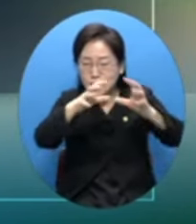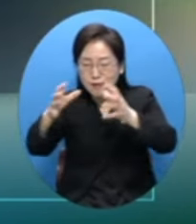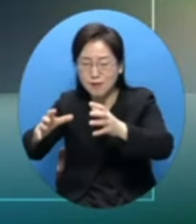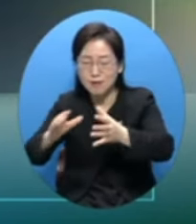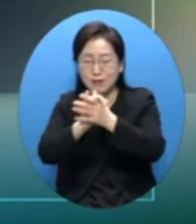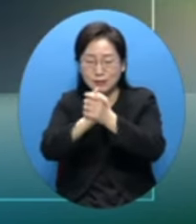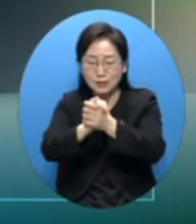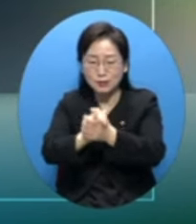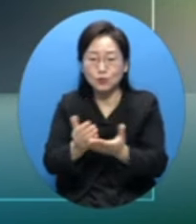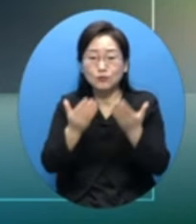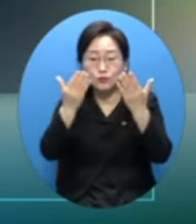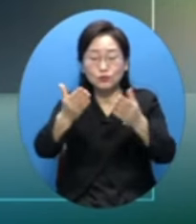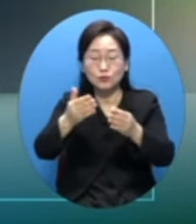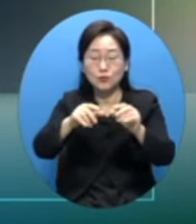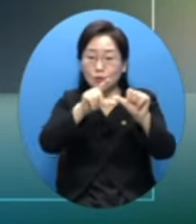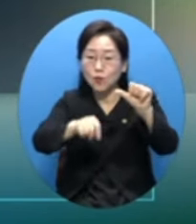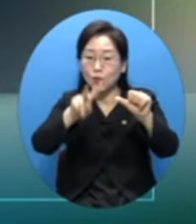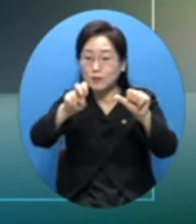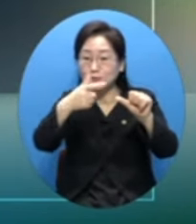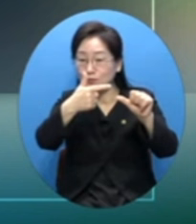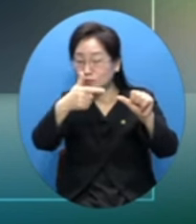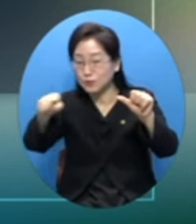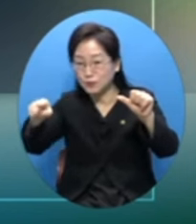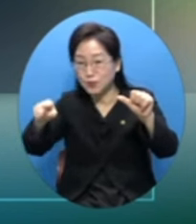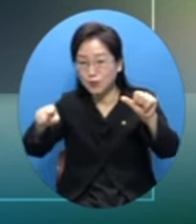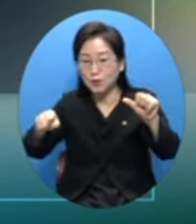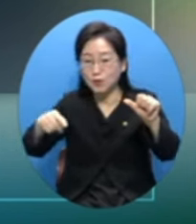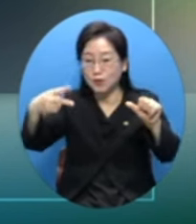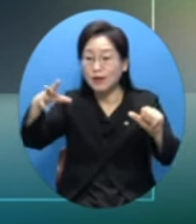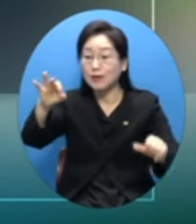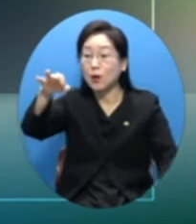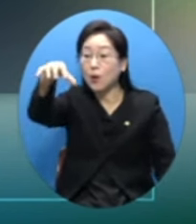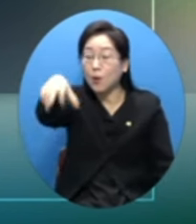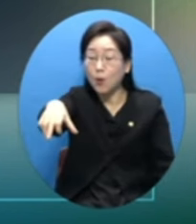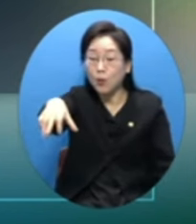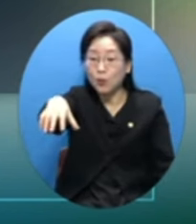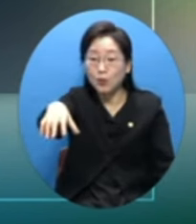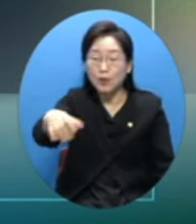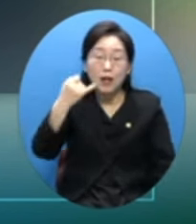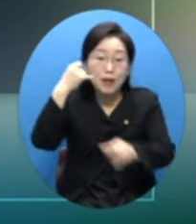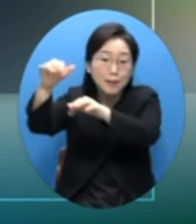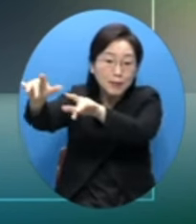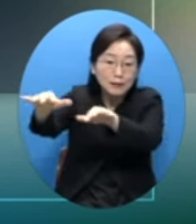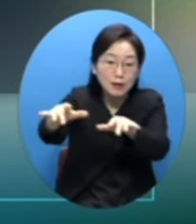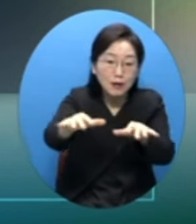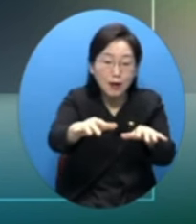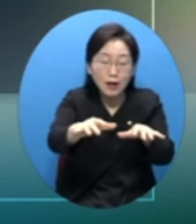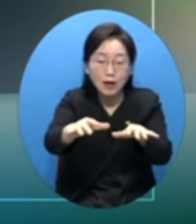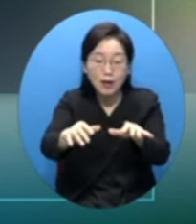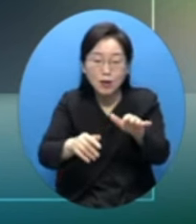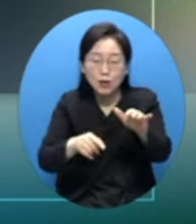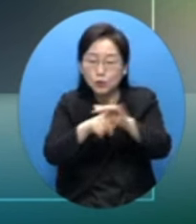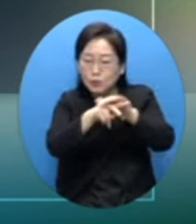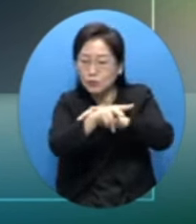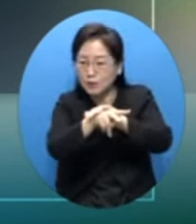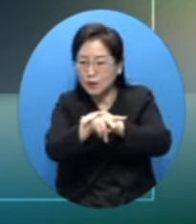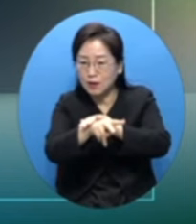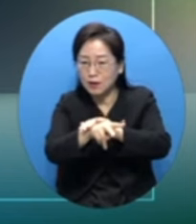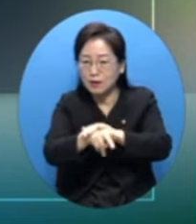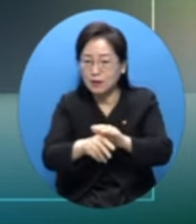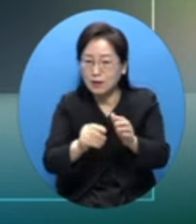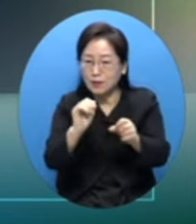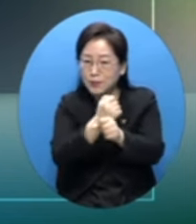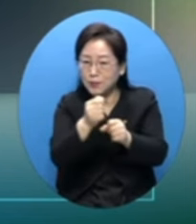드려져 있을 5월 26일 주일부터 덩케르크 해안에서는 바다를 건너는 철수작전이 시작되었습니다. 프랑스,